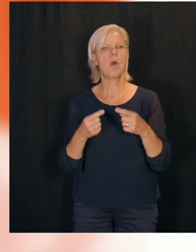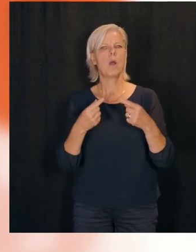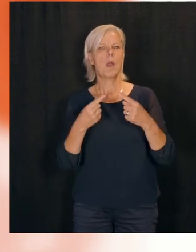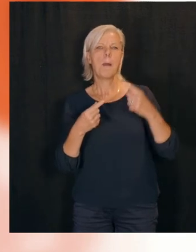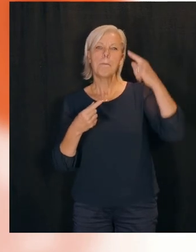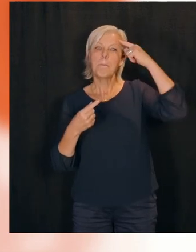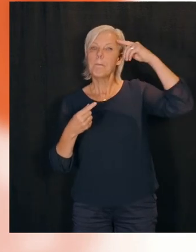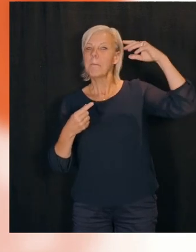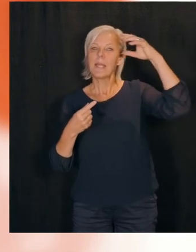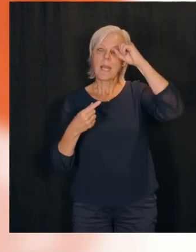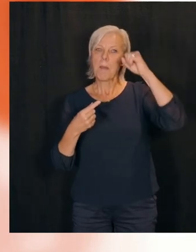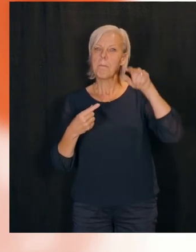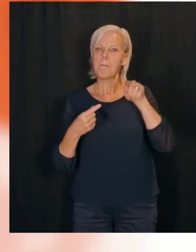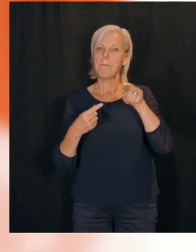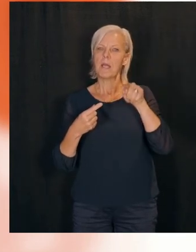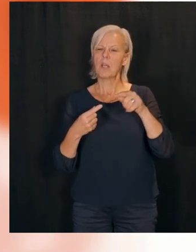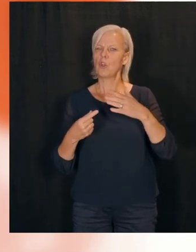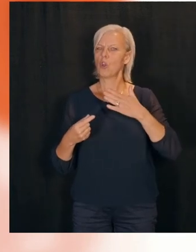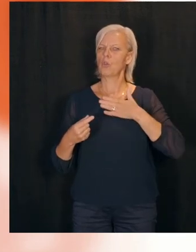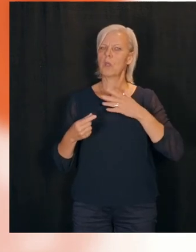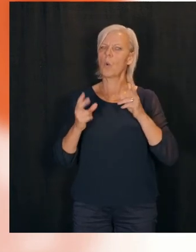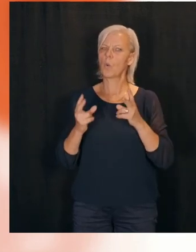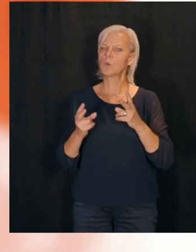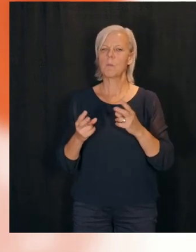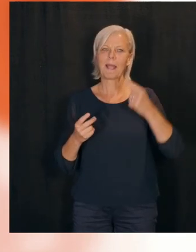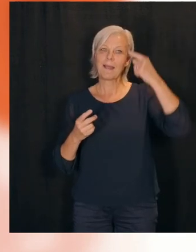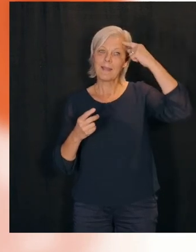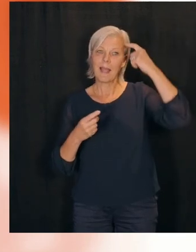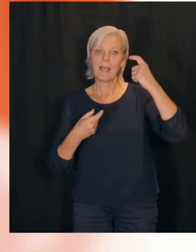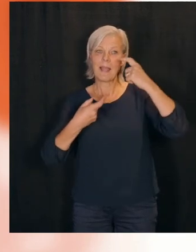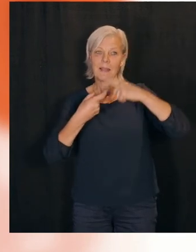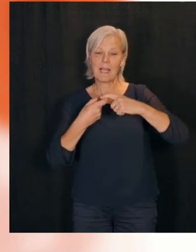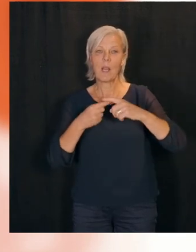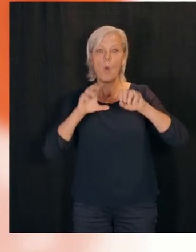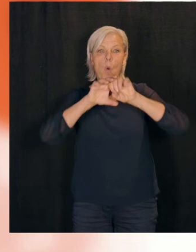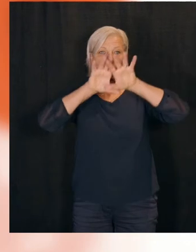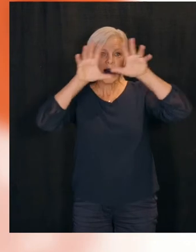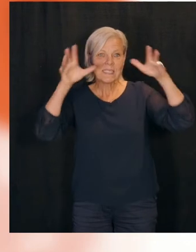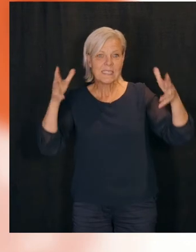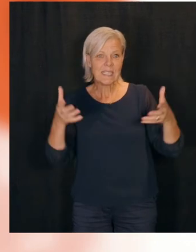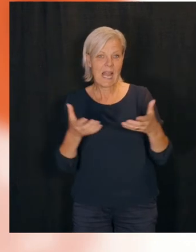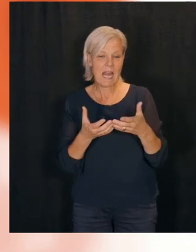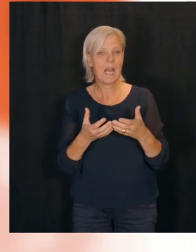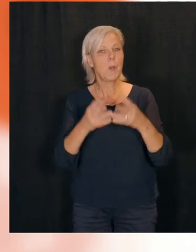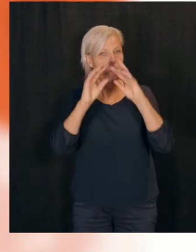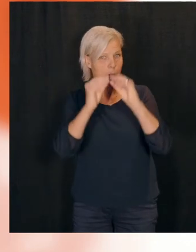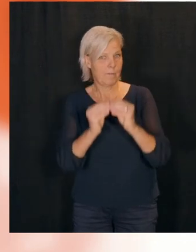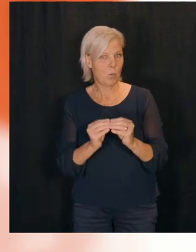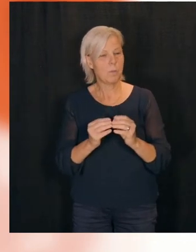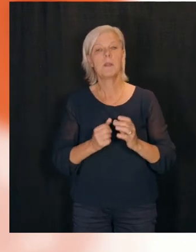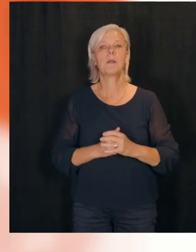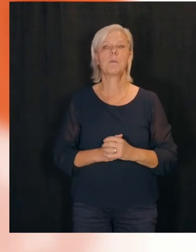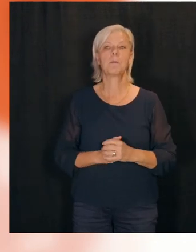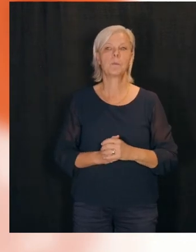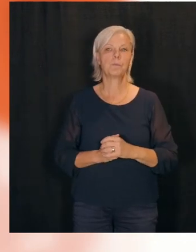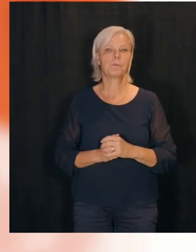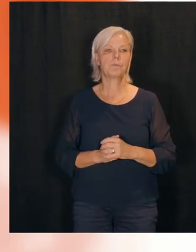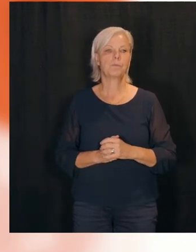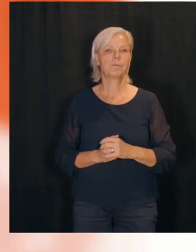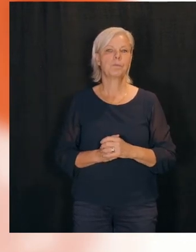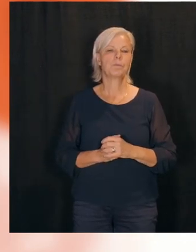begreppen tycker jag att också blir bra att tänka när det gäller universal design. Eller universell utformning.